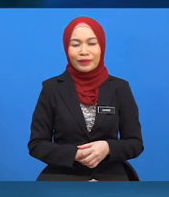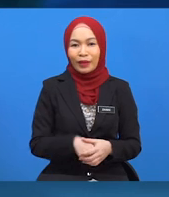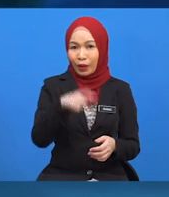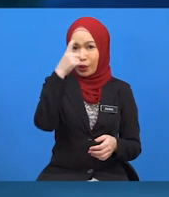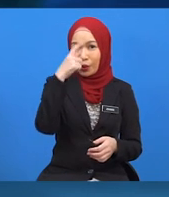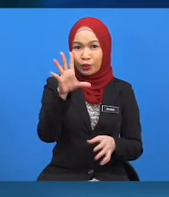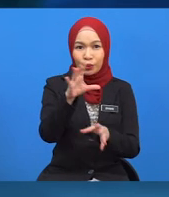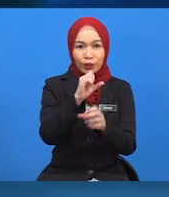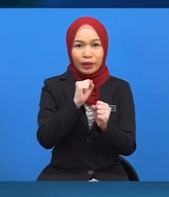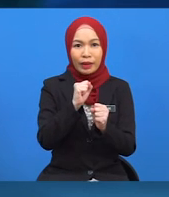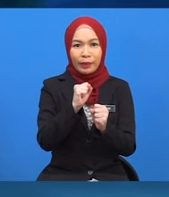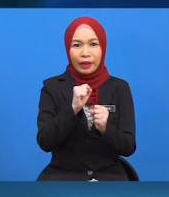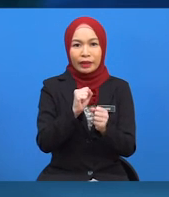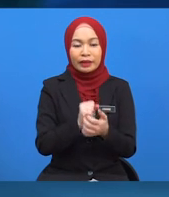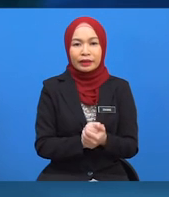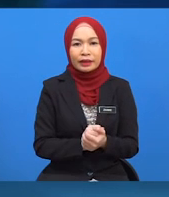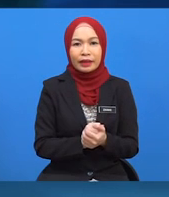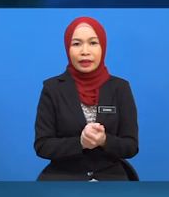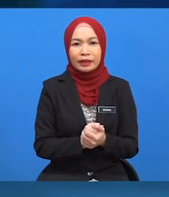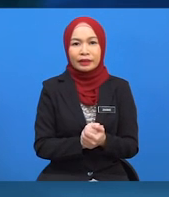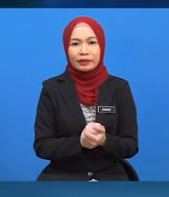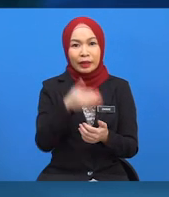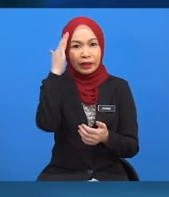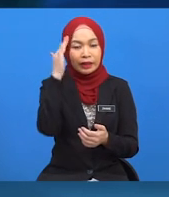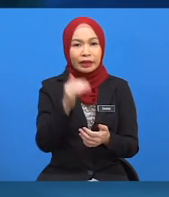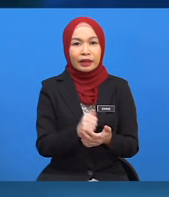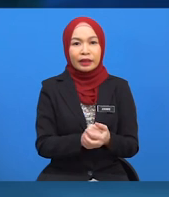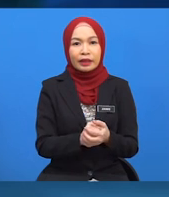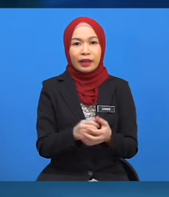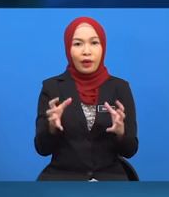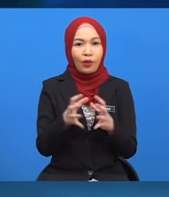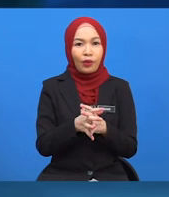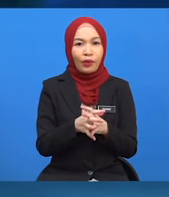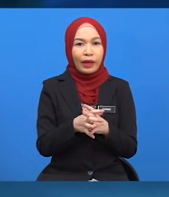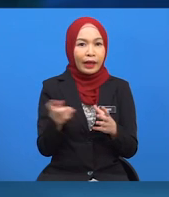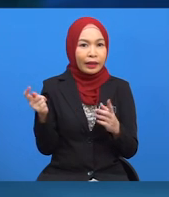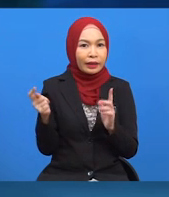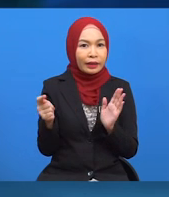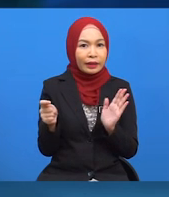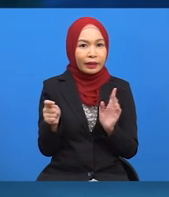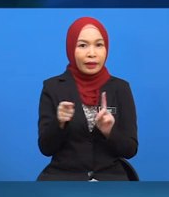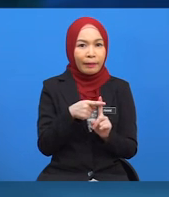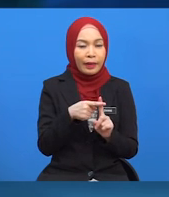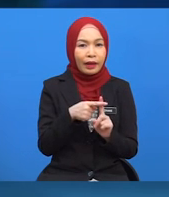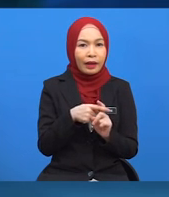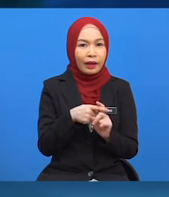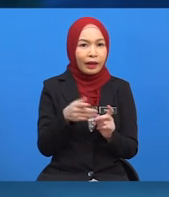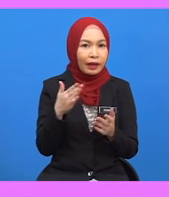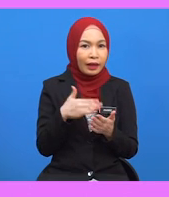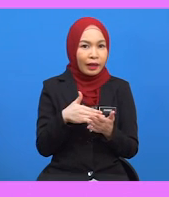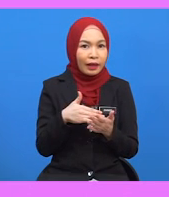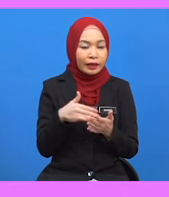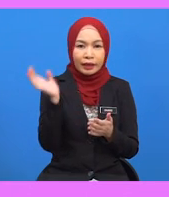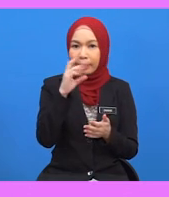Untuk mendapatkan maklumat tambahan tentang algoritma linear search, sila imbas